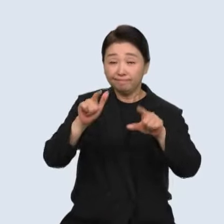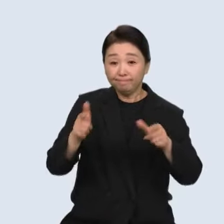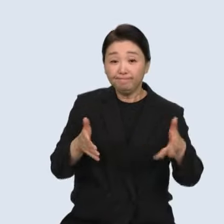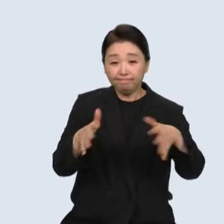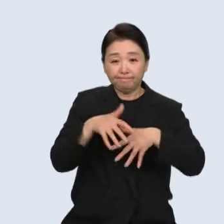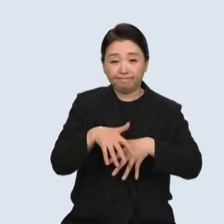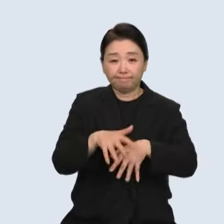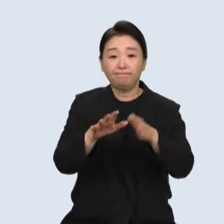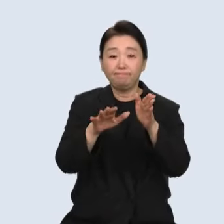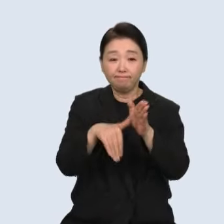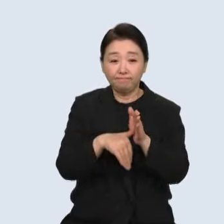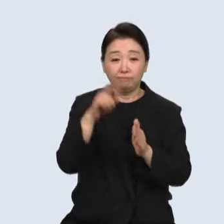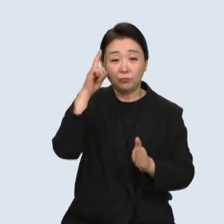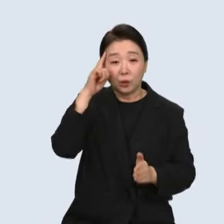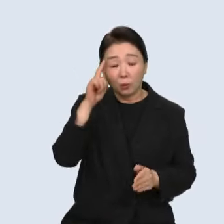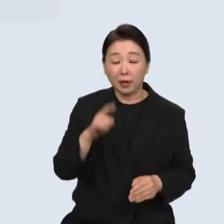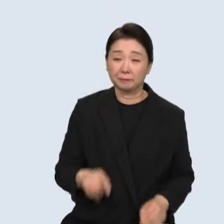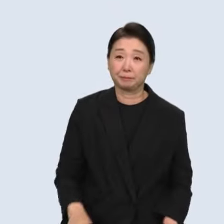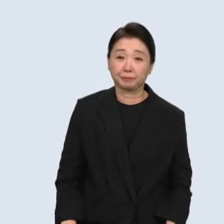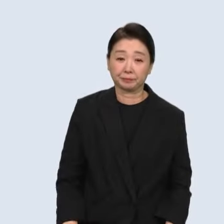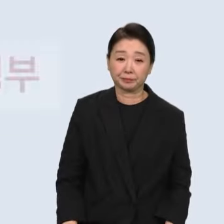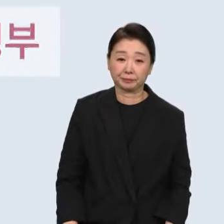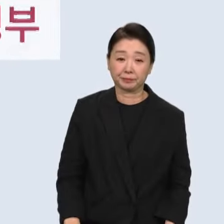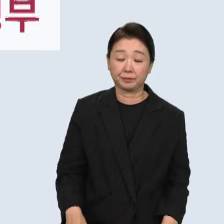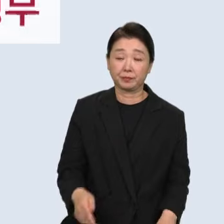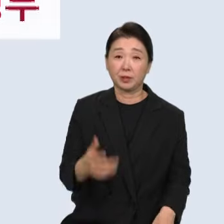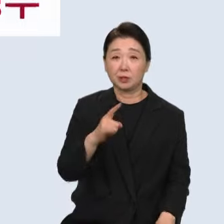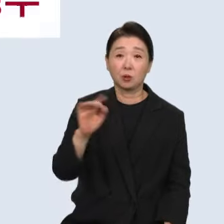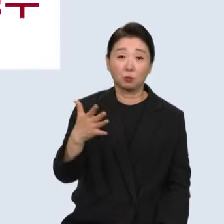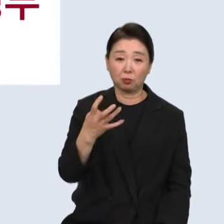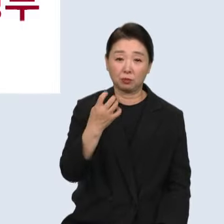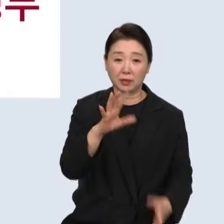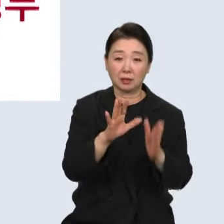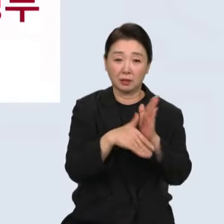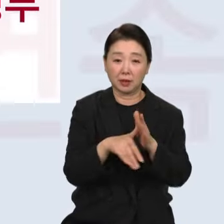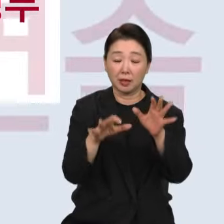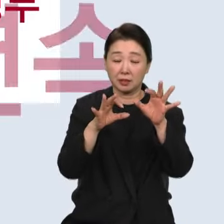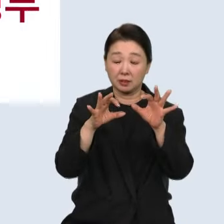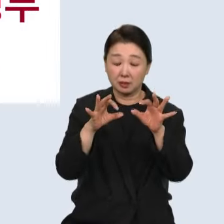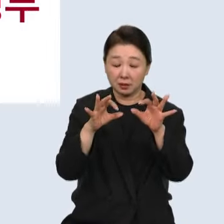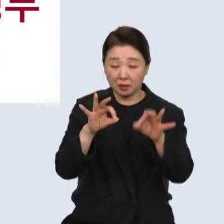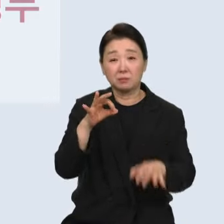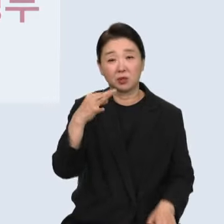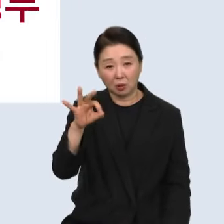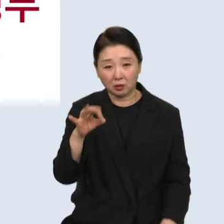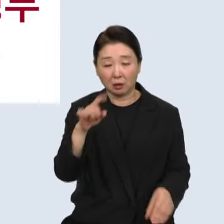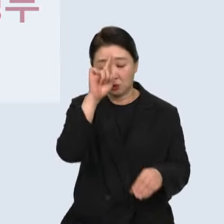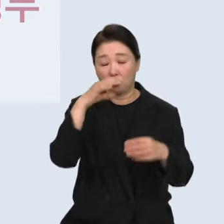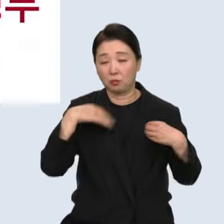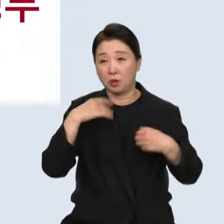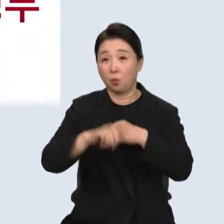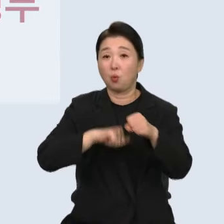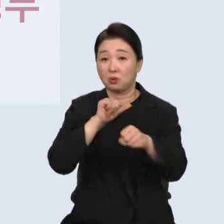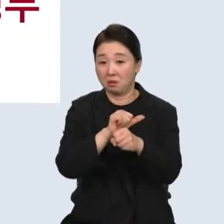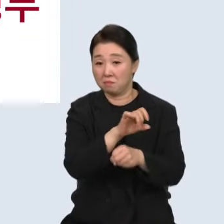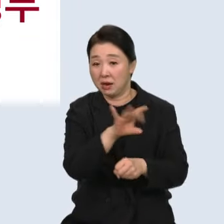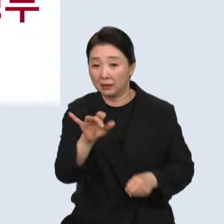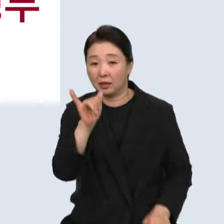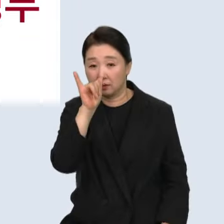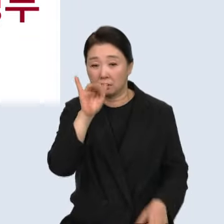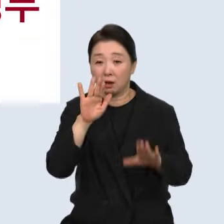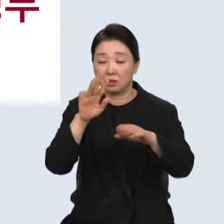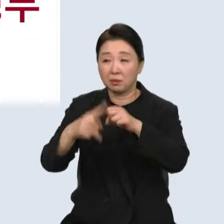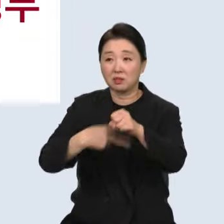행진은 문민정부가 들어선 지난 1994년부터 주로 5년 단위로 했는데 이번 정부 들어선